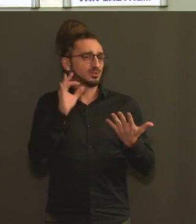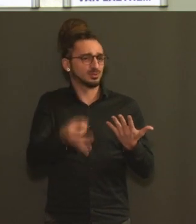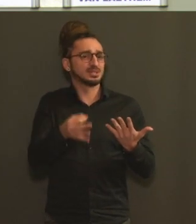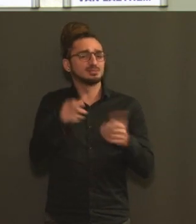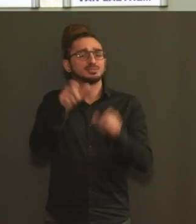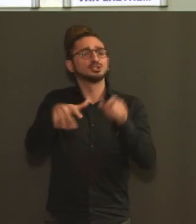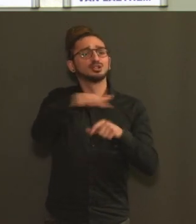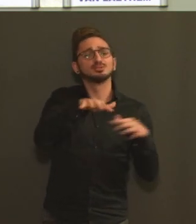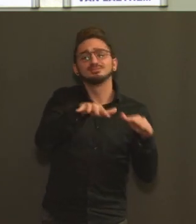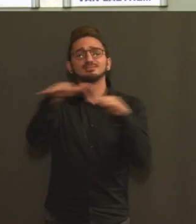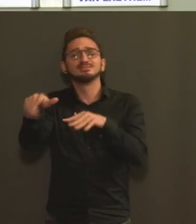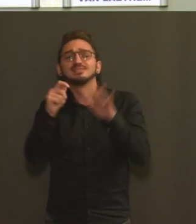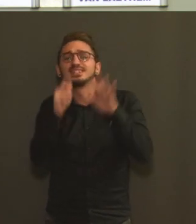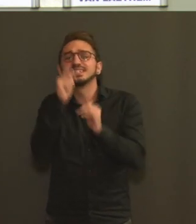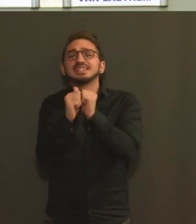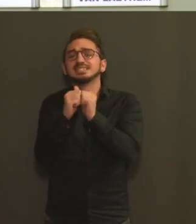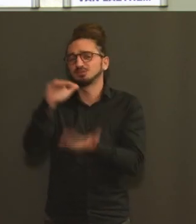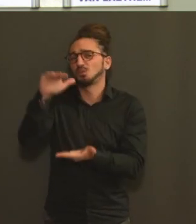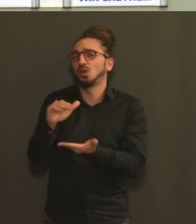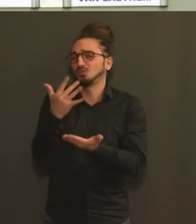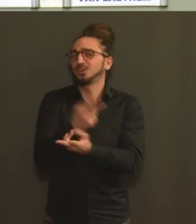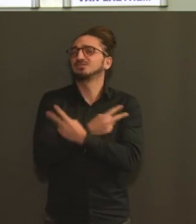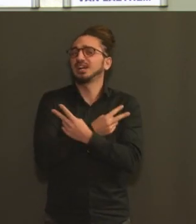spécialement chez des personnes plus jeunes.